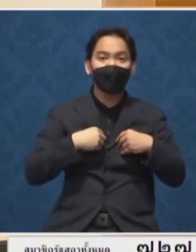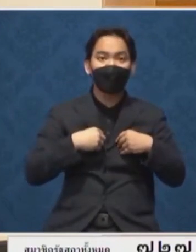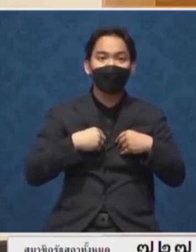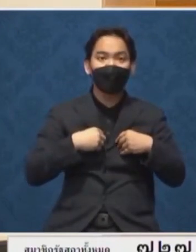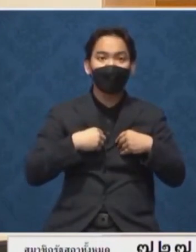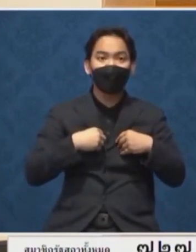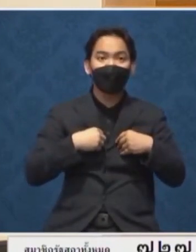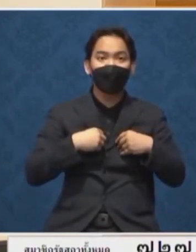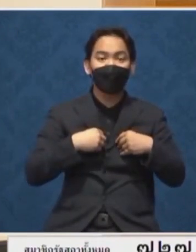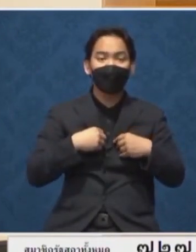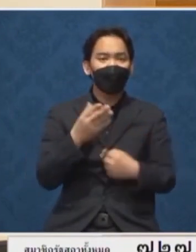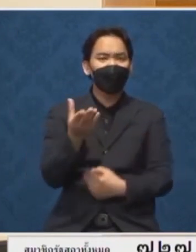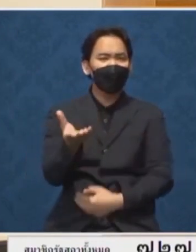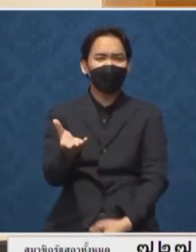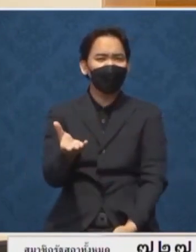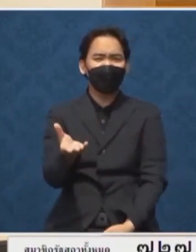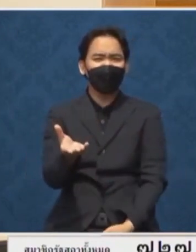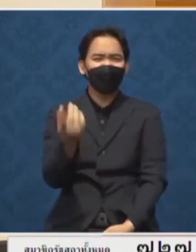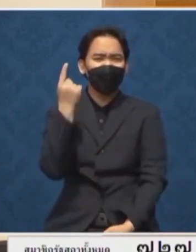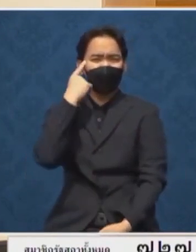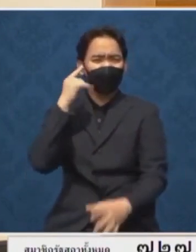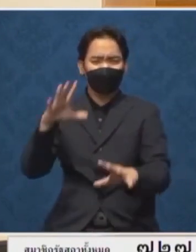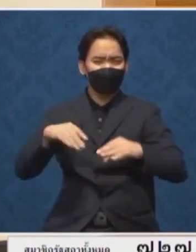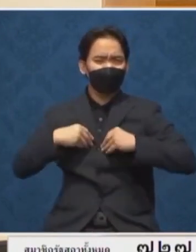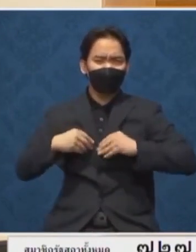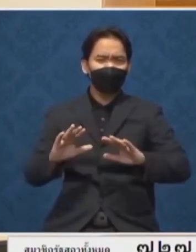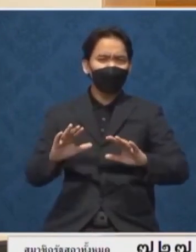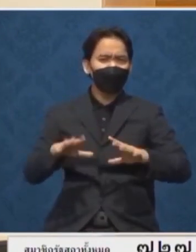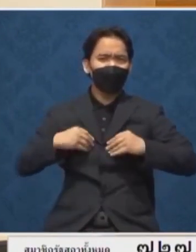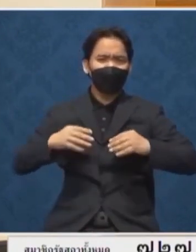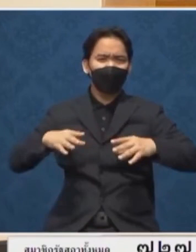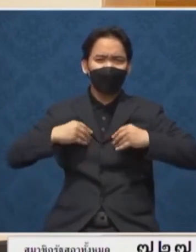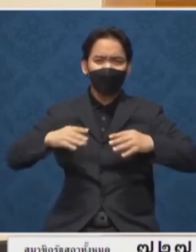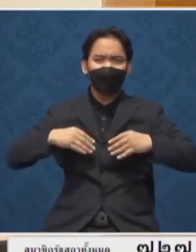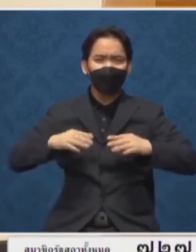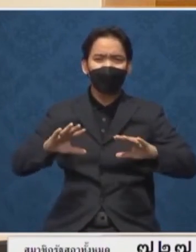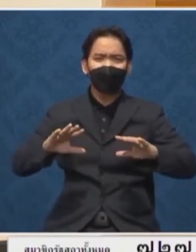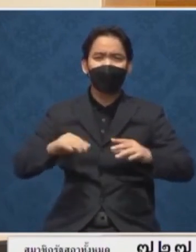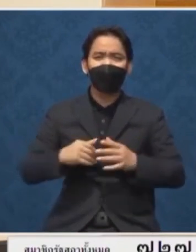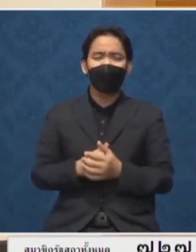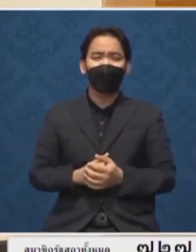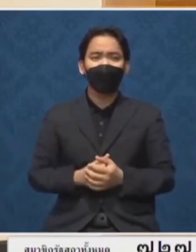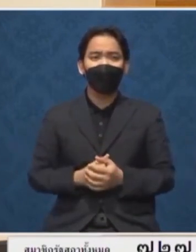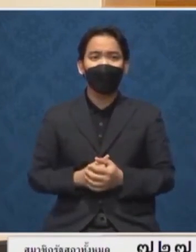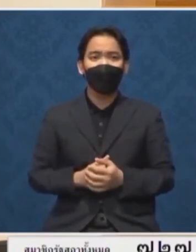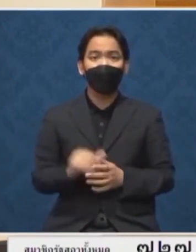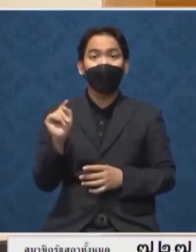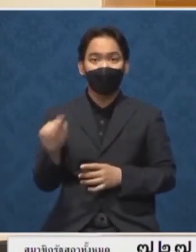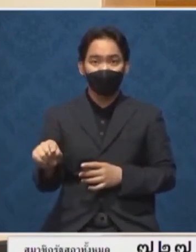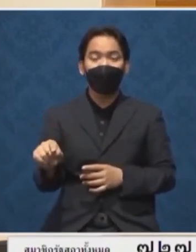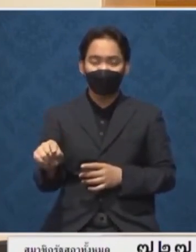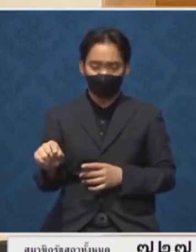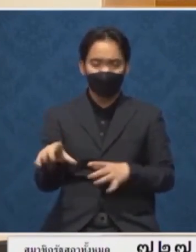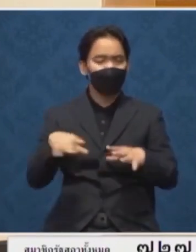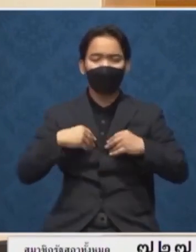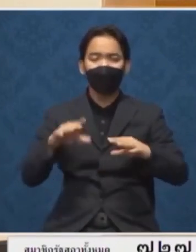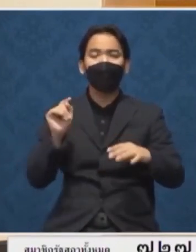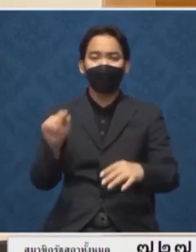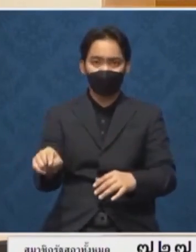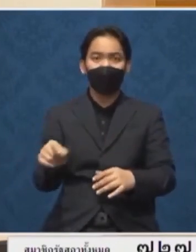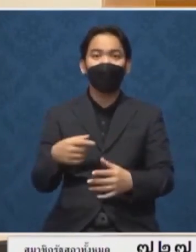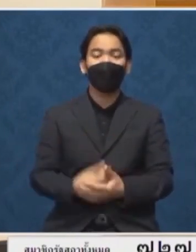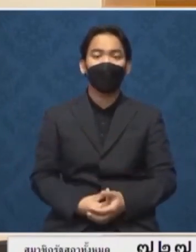ถ้าท่านไม่เห็นด้วยกับกรรมาธิการที่เพิ่มขึ้นใหม่กดปุ่มไม่เห็นด้วย